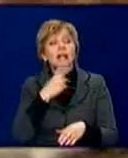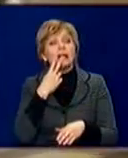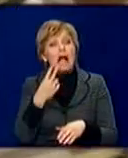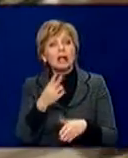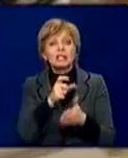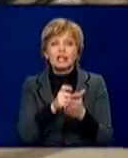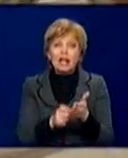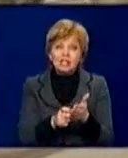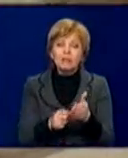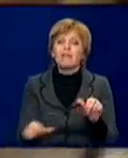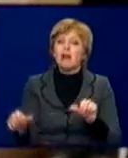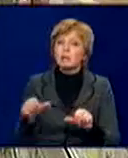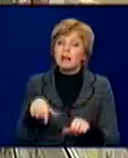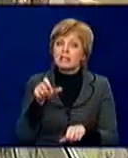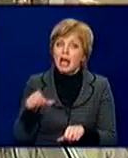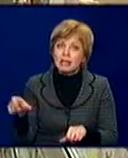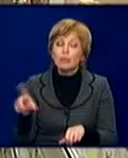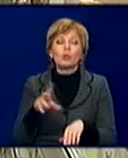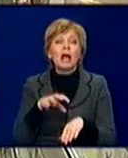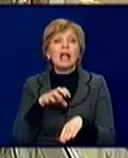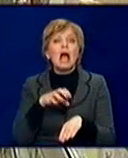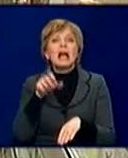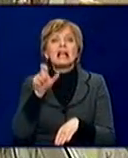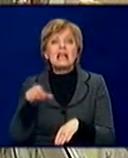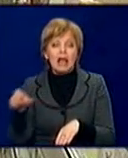farmaceitiem, gan pacientiem. Ja ārsts varbūt